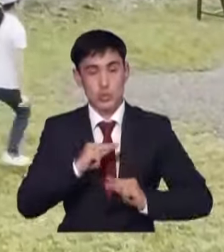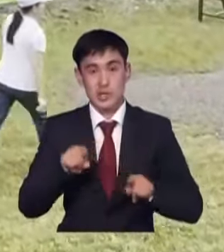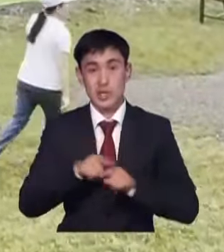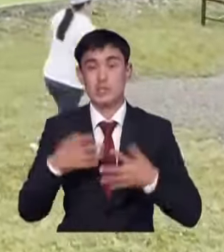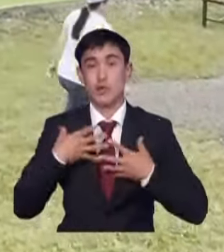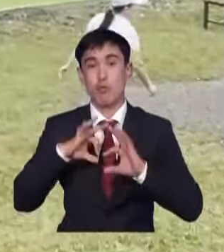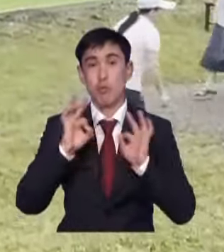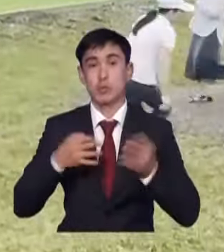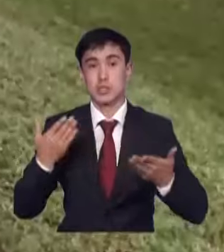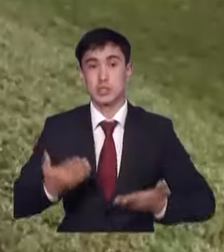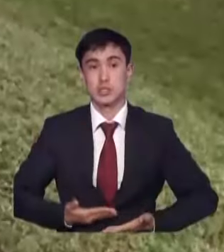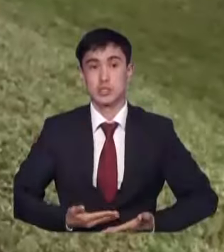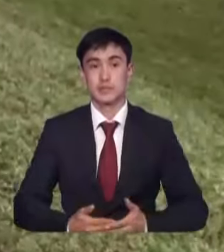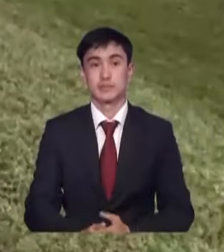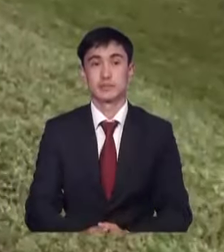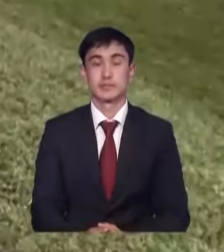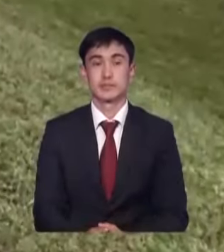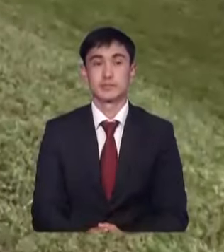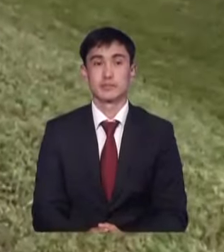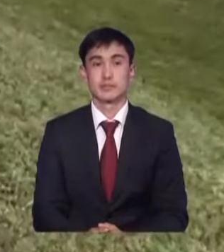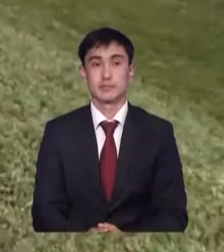здорового образа жизни.